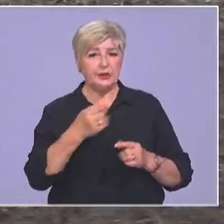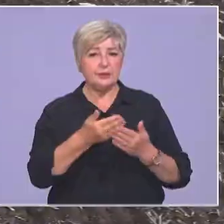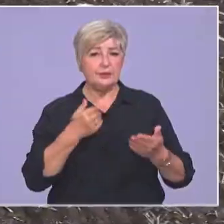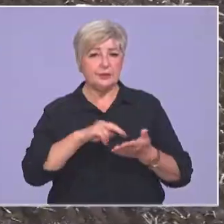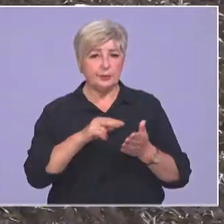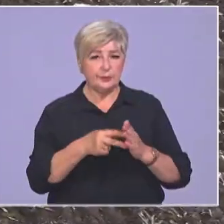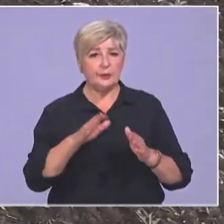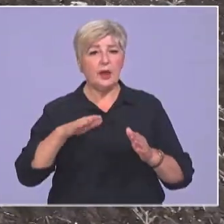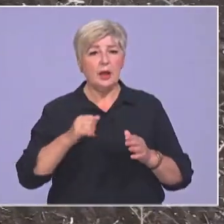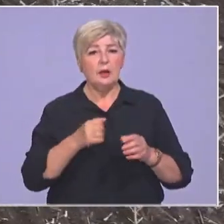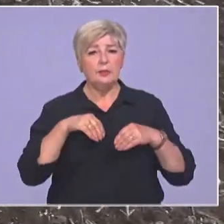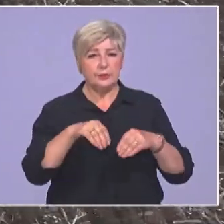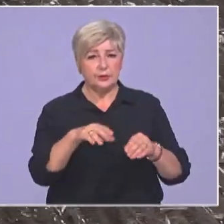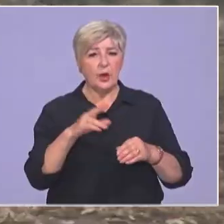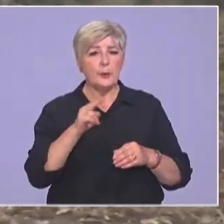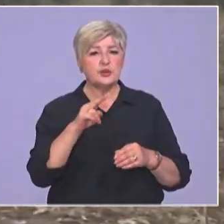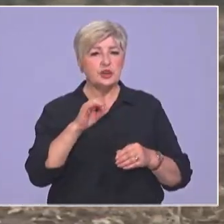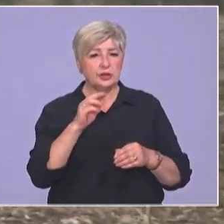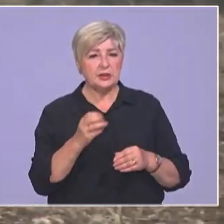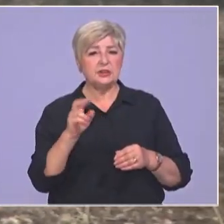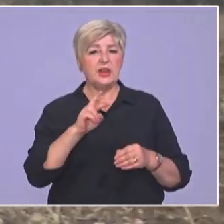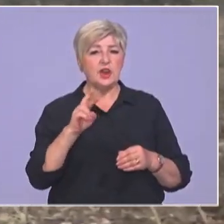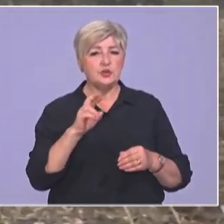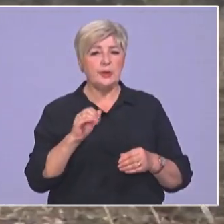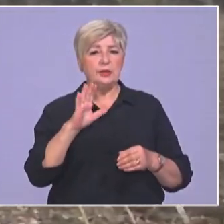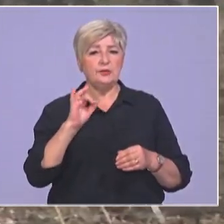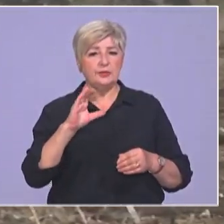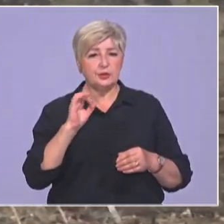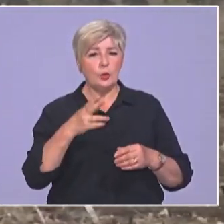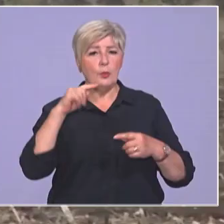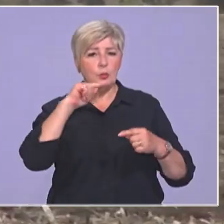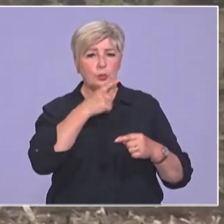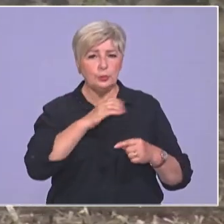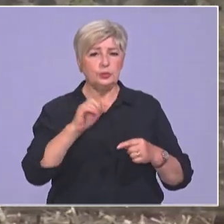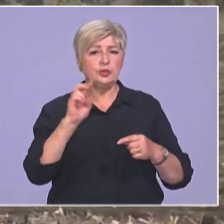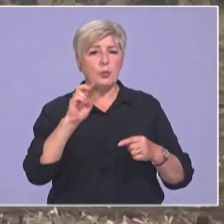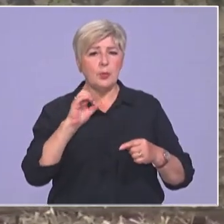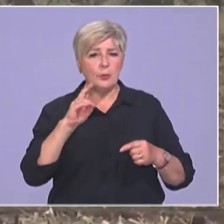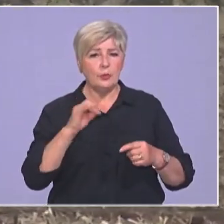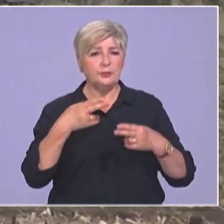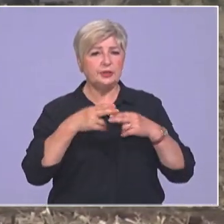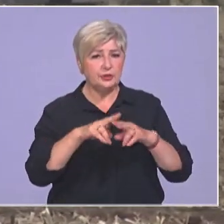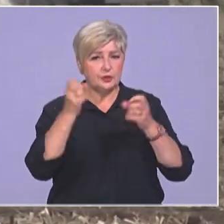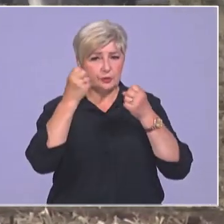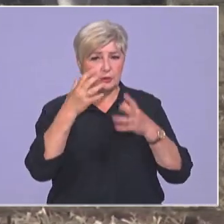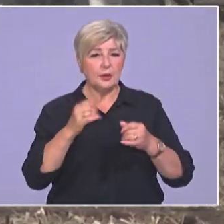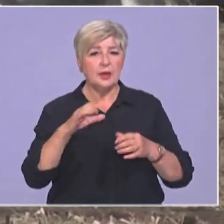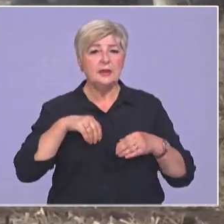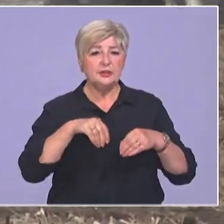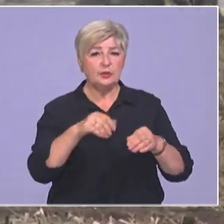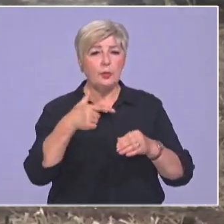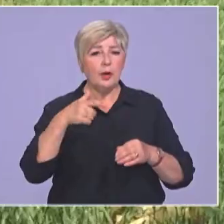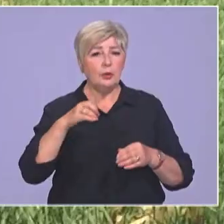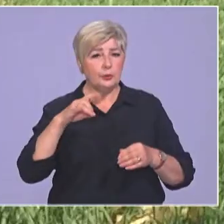працюють з пшеницею, ячменем, вівсом, кукурудзою, бобовими та технічними культурами. Сівба гороху на завершальній